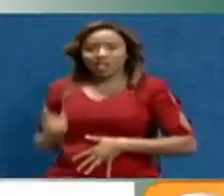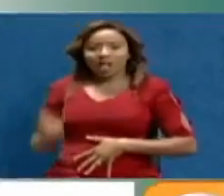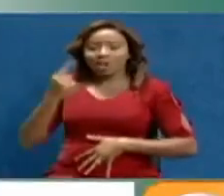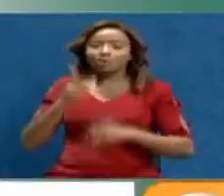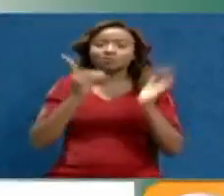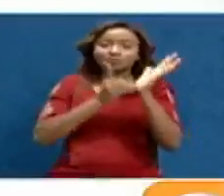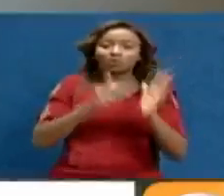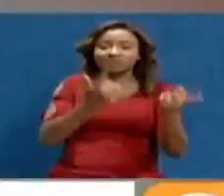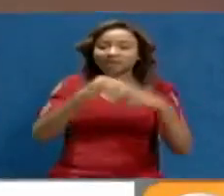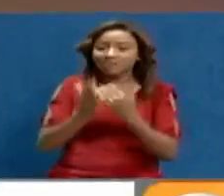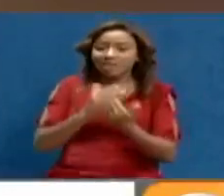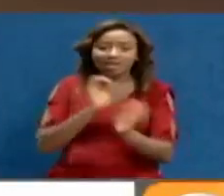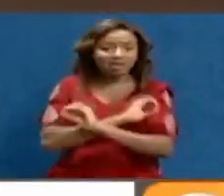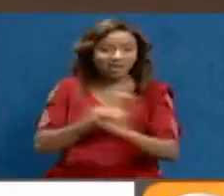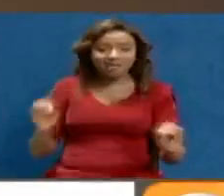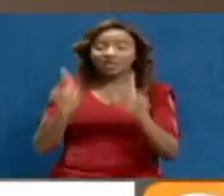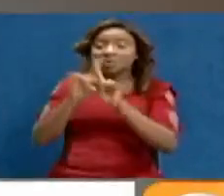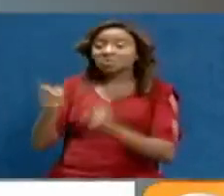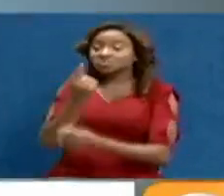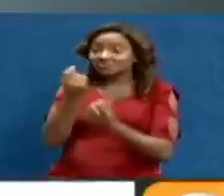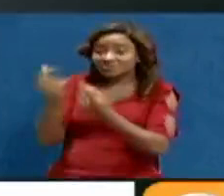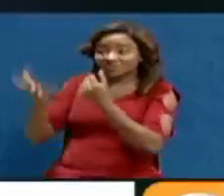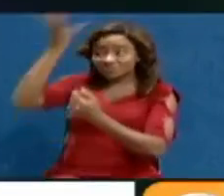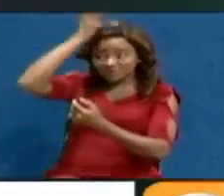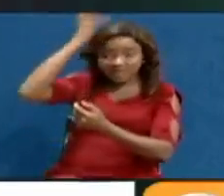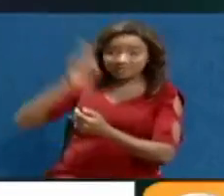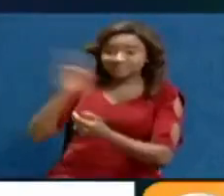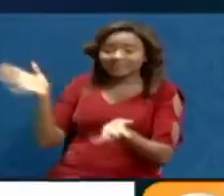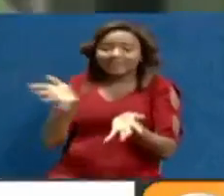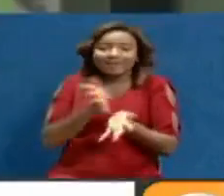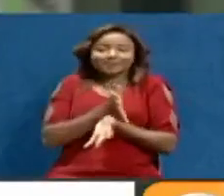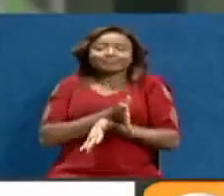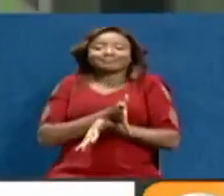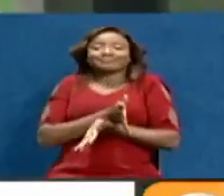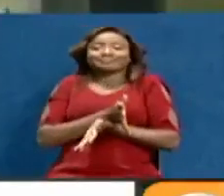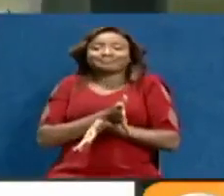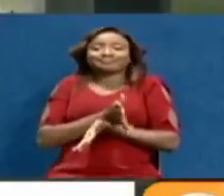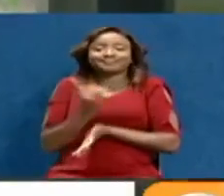Ndani wauguzi wachache waliopo wakionekana kubarizi.